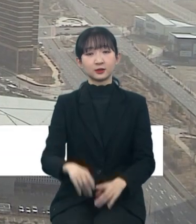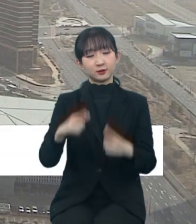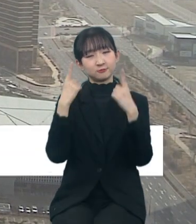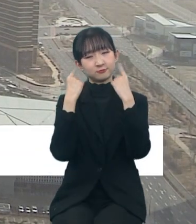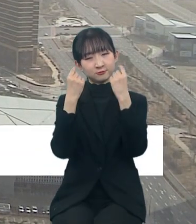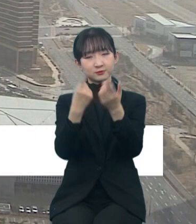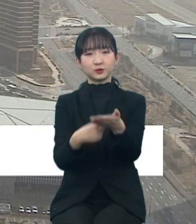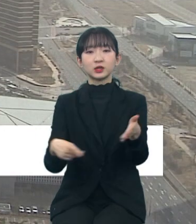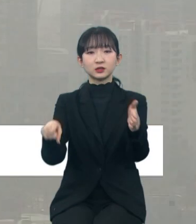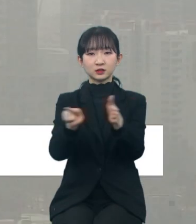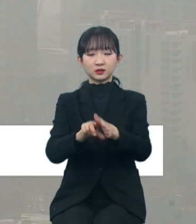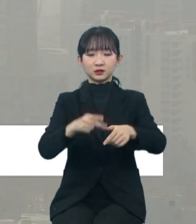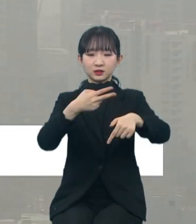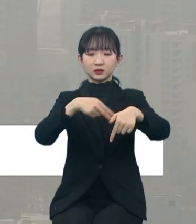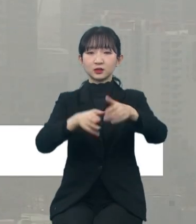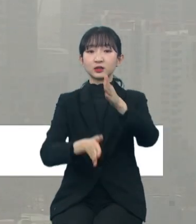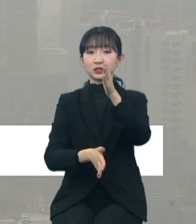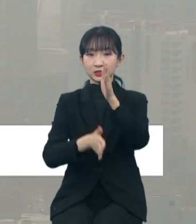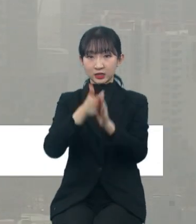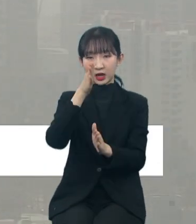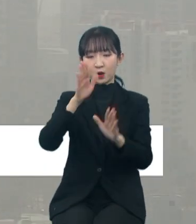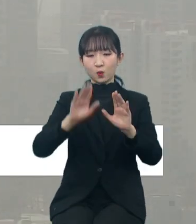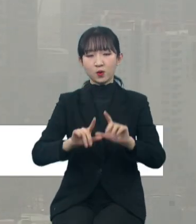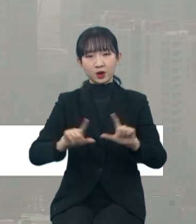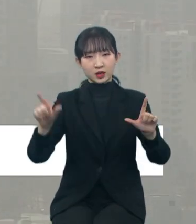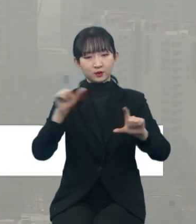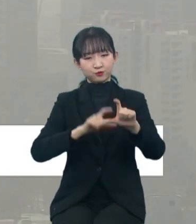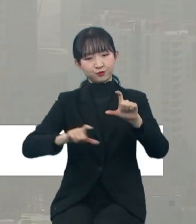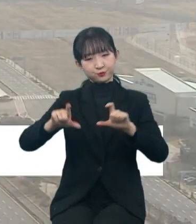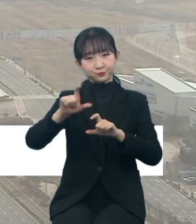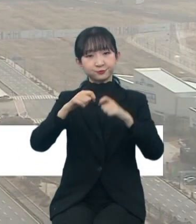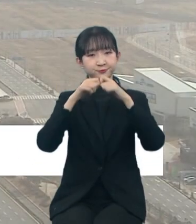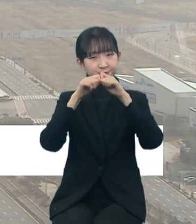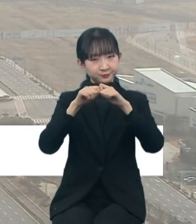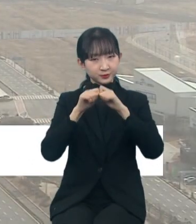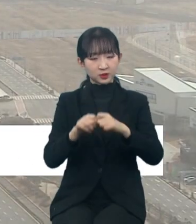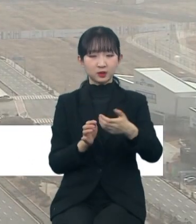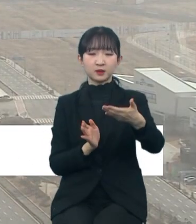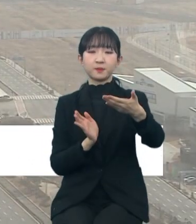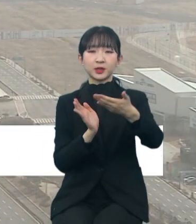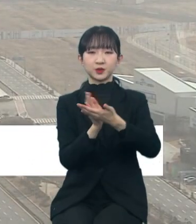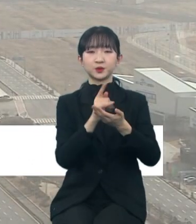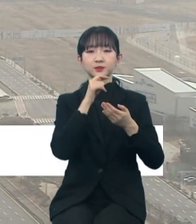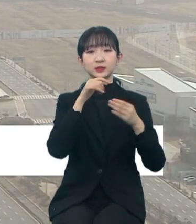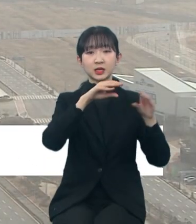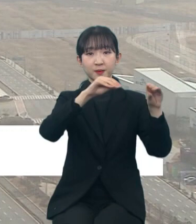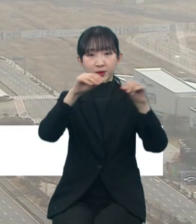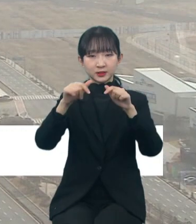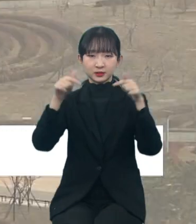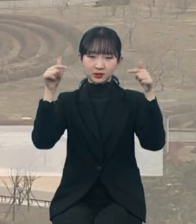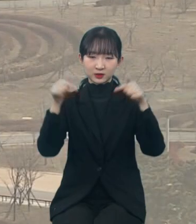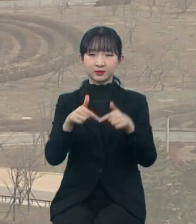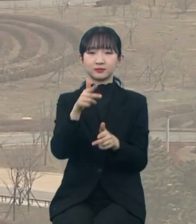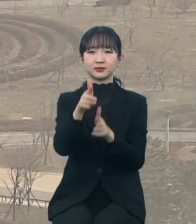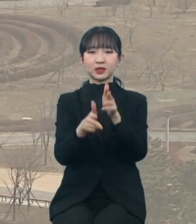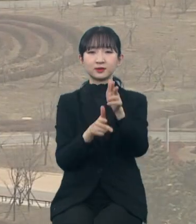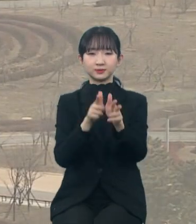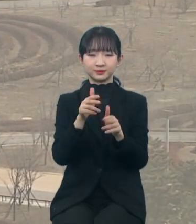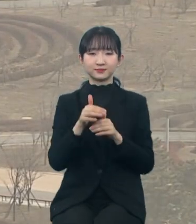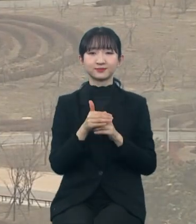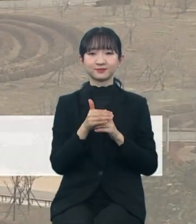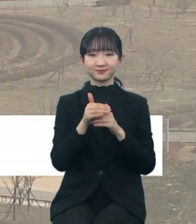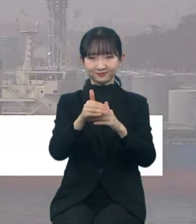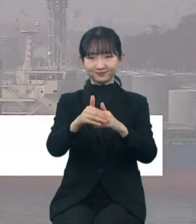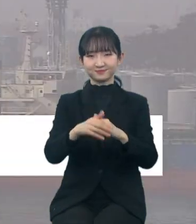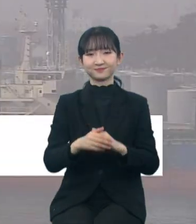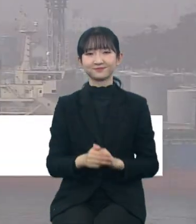위해 인천시는 올해 더욱 체계적이고 강화된 인천형 맞춤 미세먼지 저감 사업을 시행합니다. 인천시는